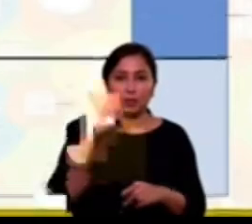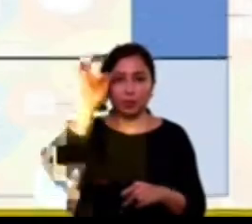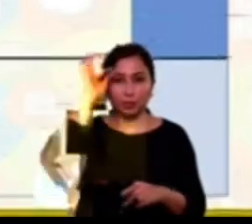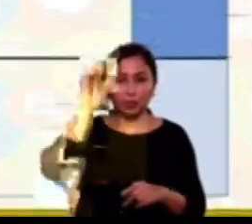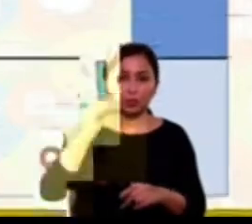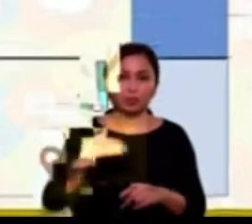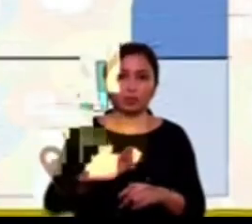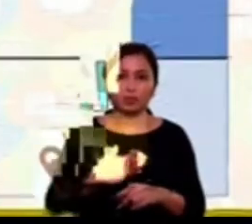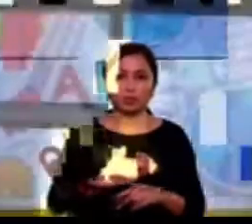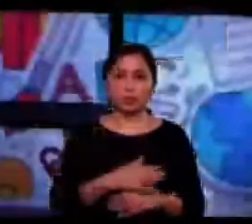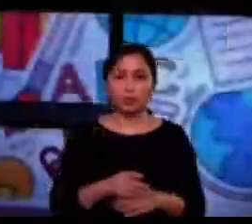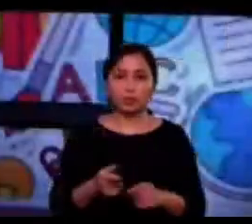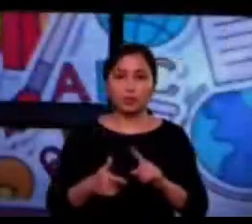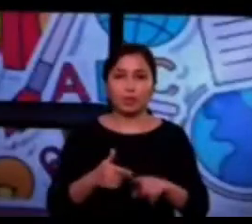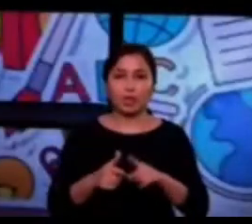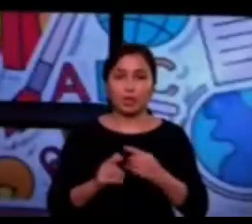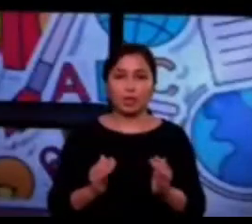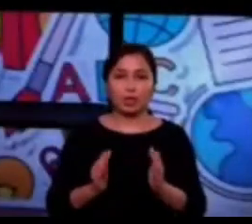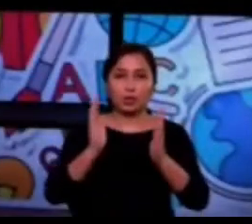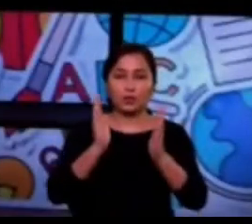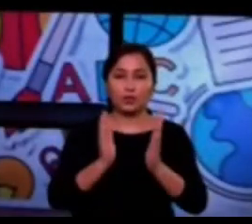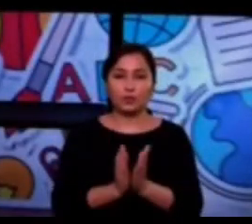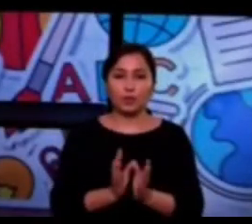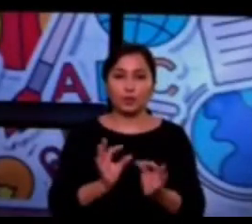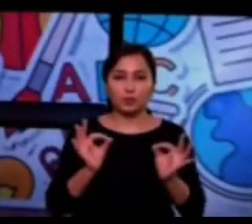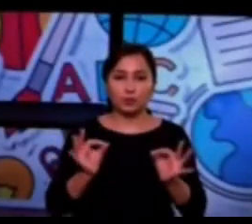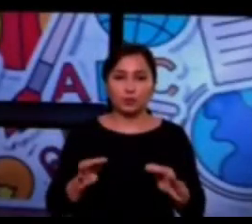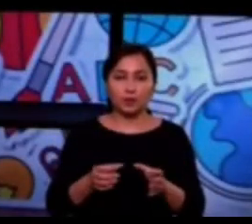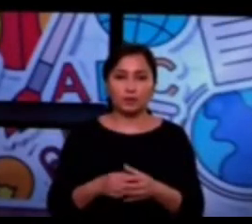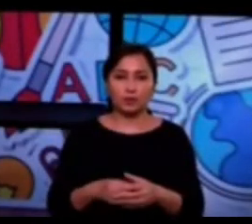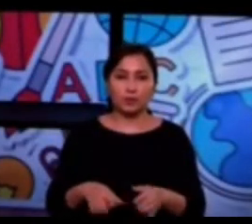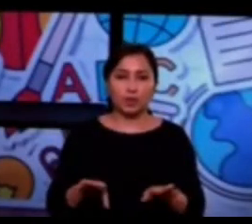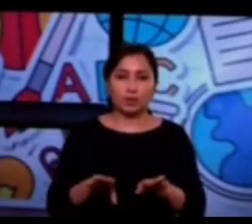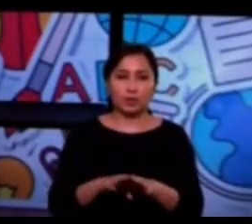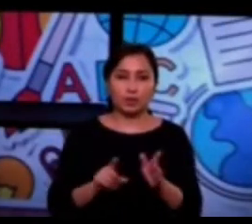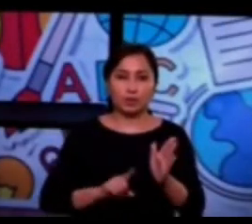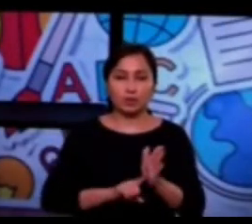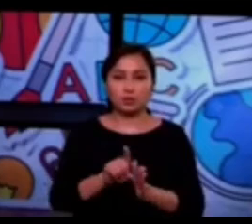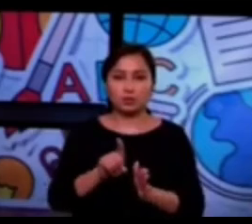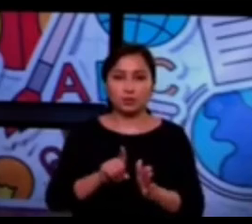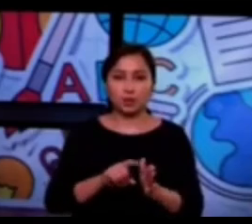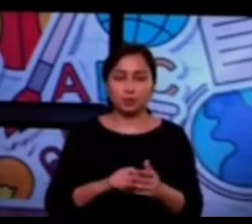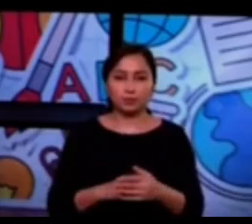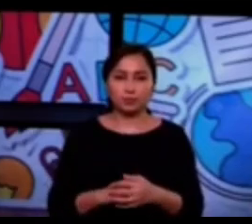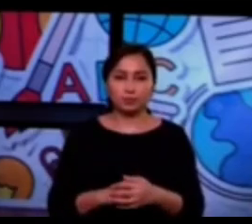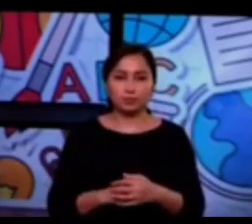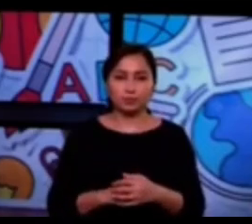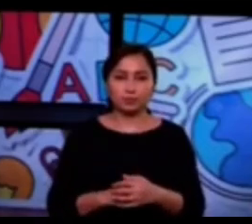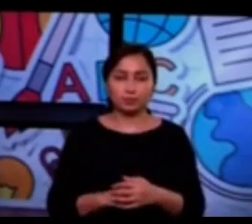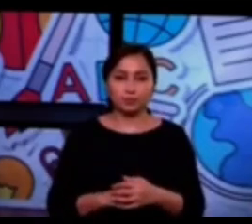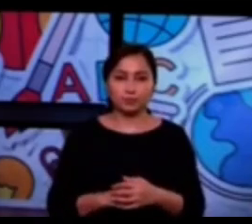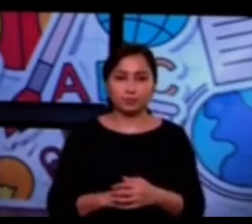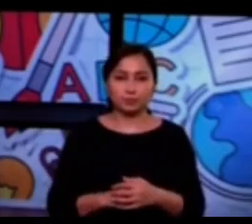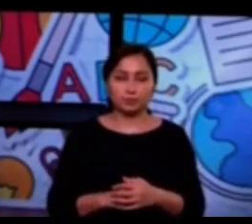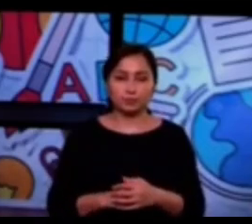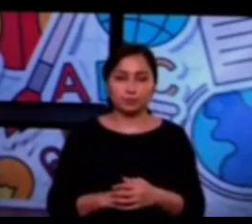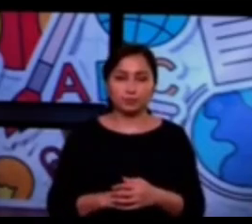напоминает рыбку или вазу. Правильно? Ну тогда начинаем.